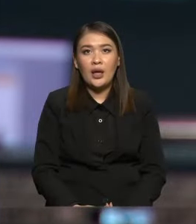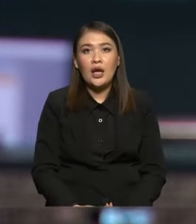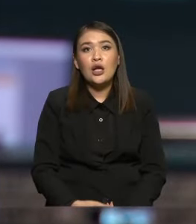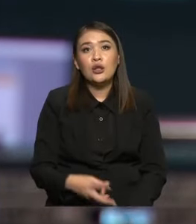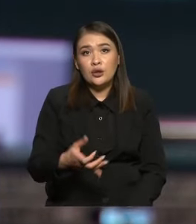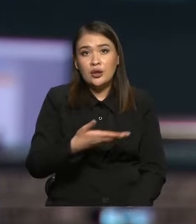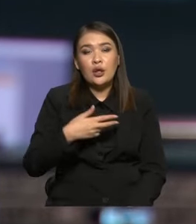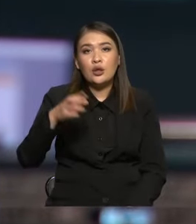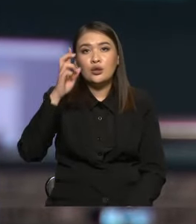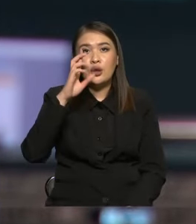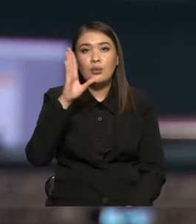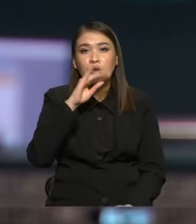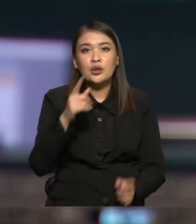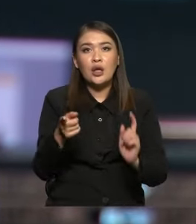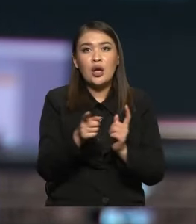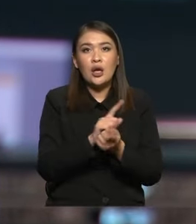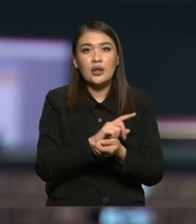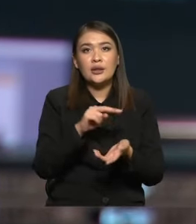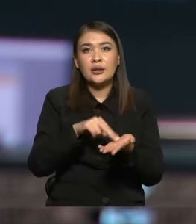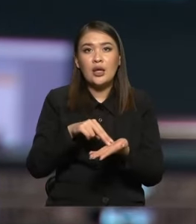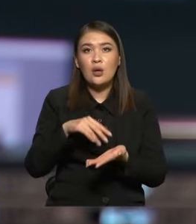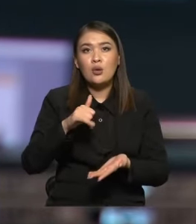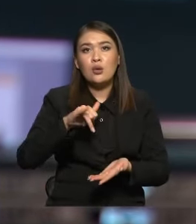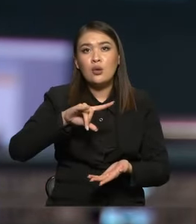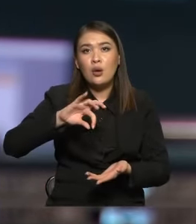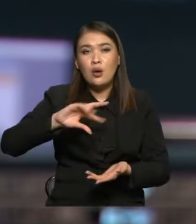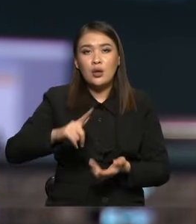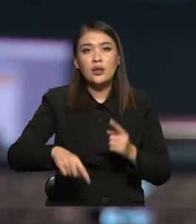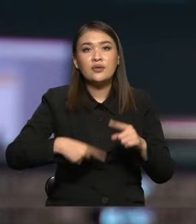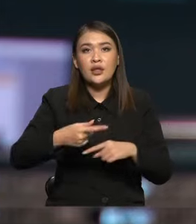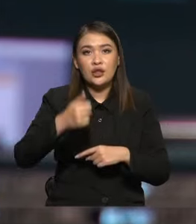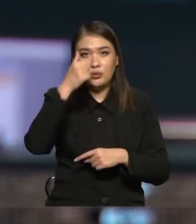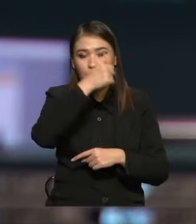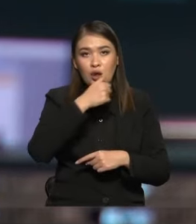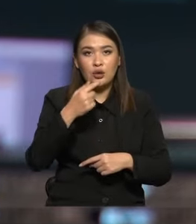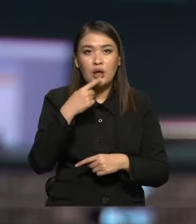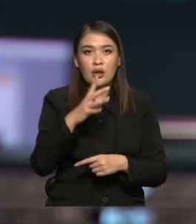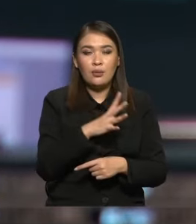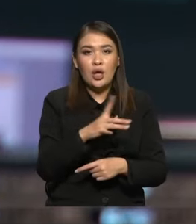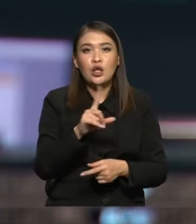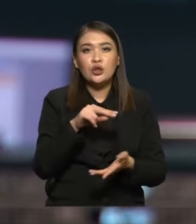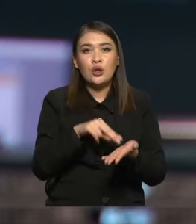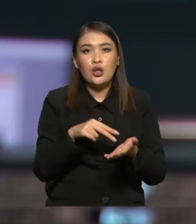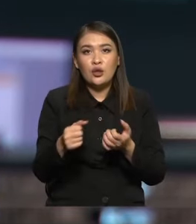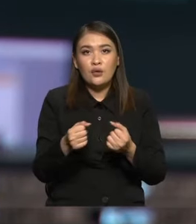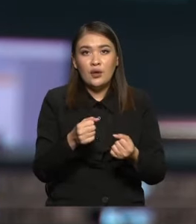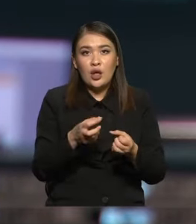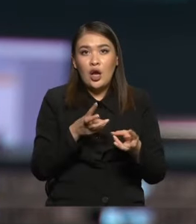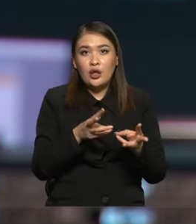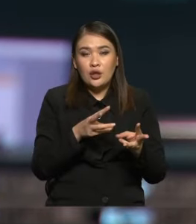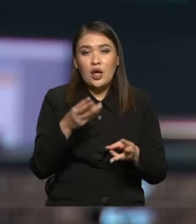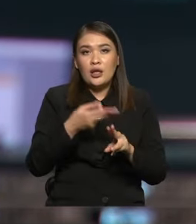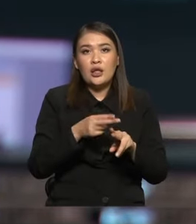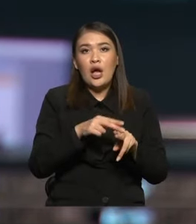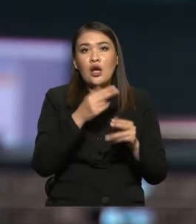Зато в стране могут измениться цены на уголь в следующем году такой прогноз сделали в минпроме стоимость твёрдого топлива будет колебаться